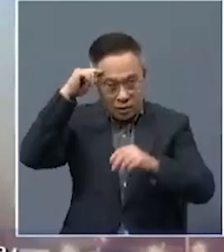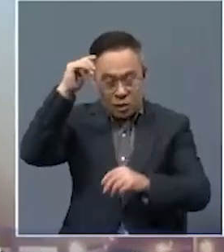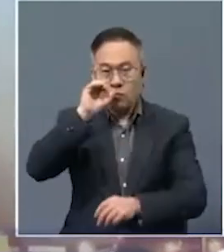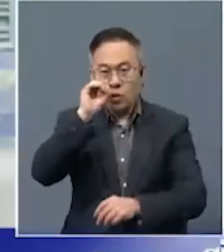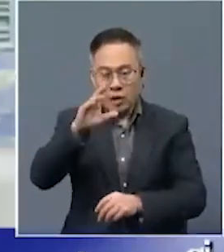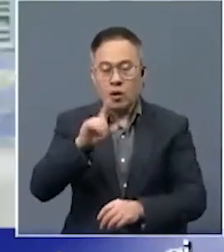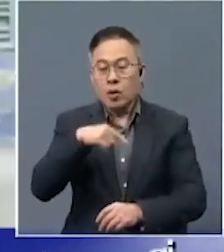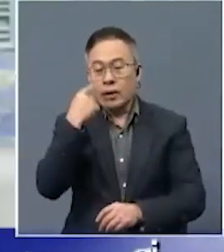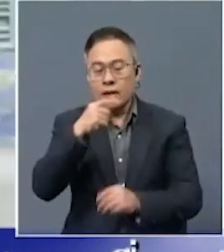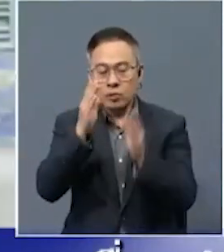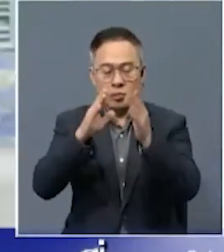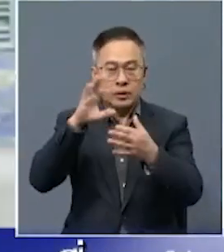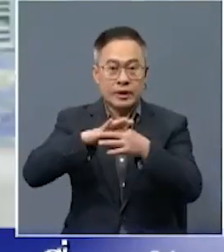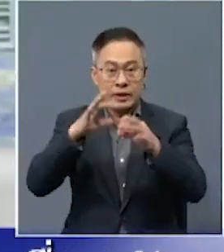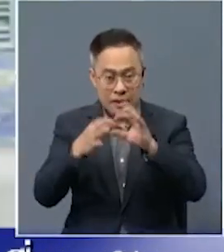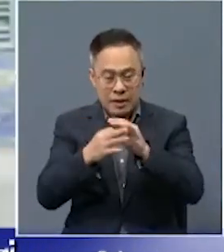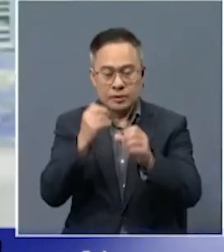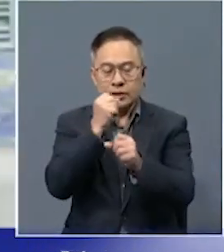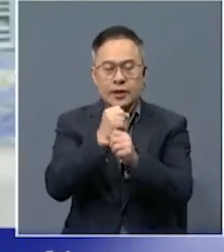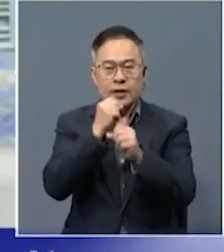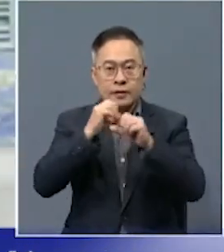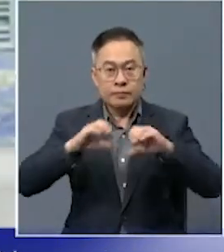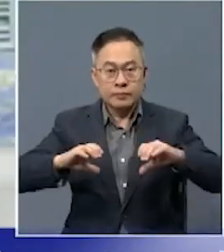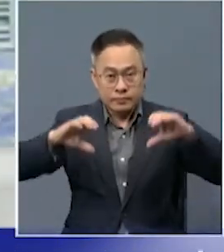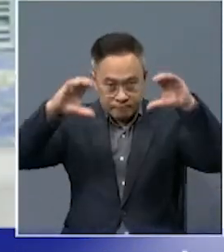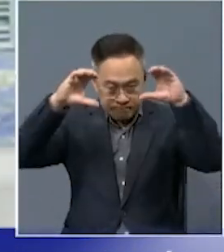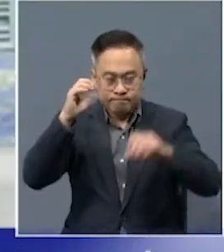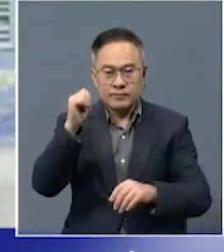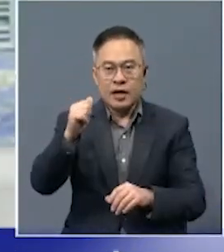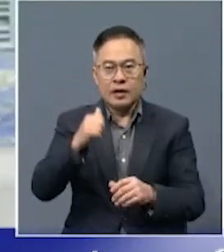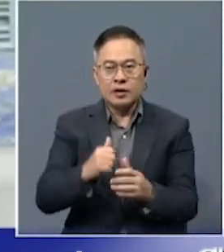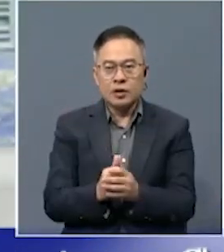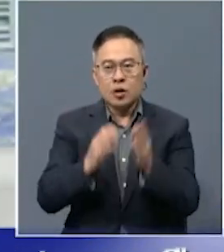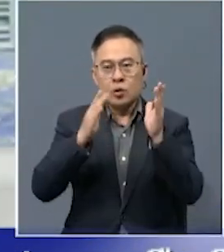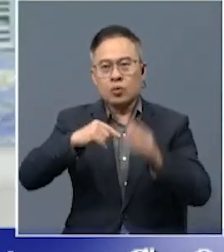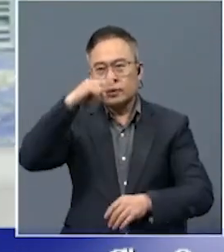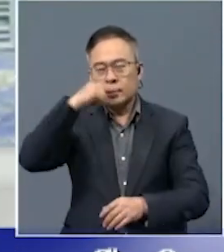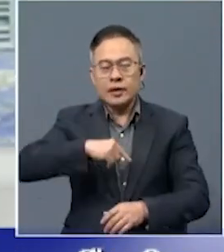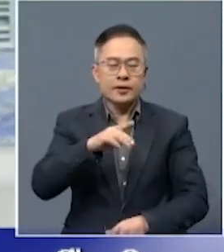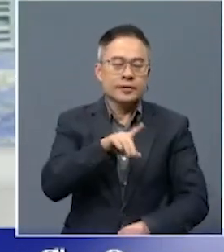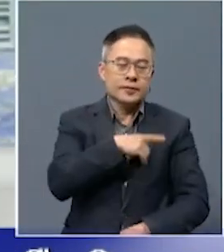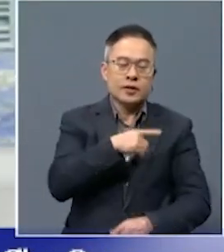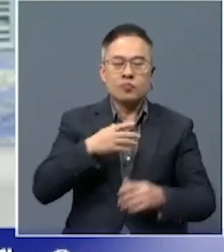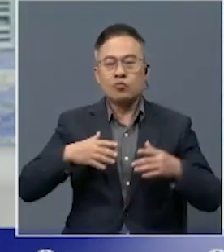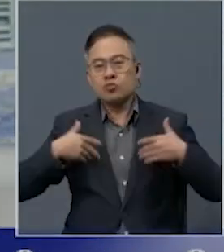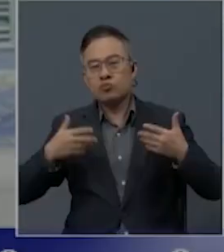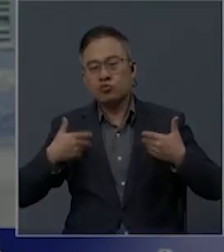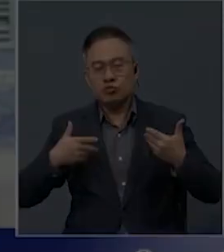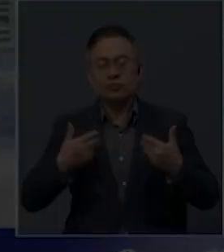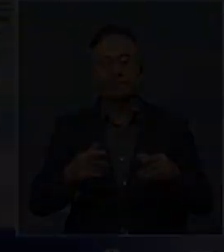แล้วไม่มีปัญหาเลยสำหรับคนเก่งระดับนี้ค่ะคนไทยมีความสุขมากๆากผลงานของวิวกุลวุฒินะคะ